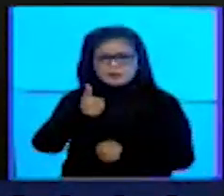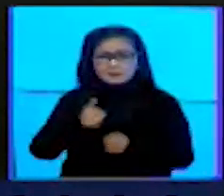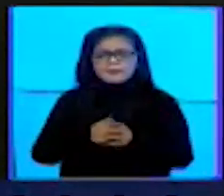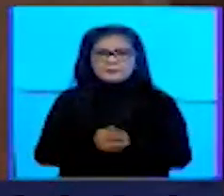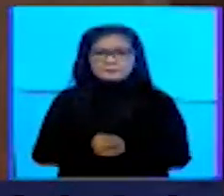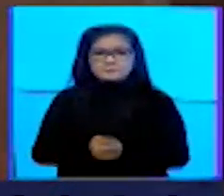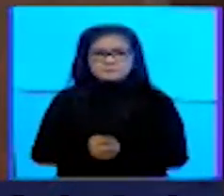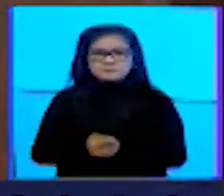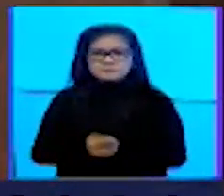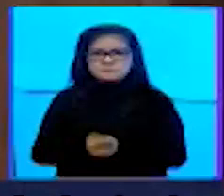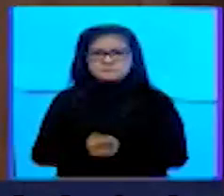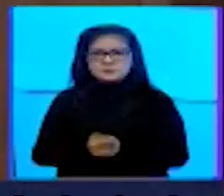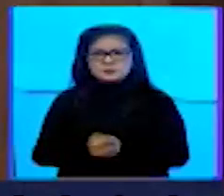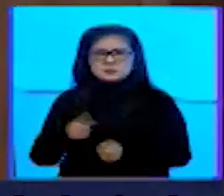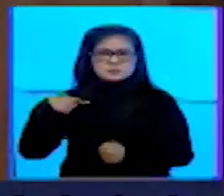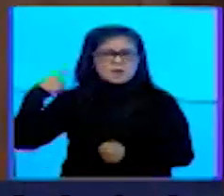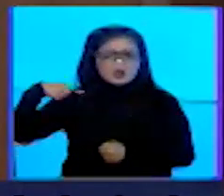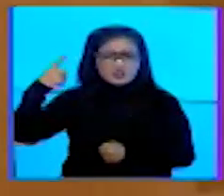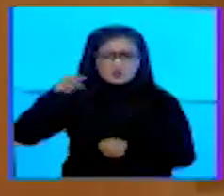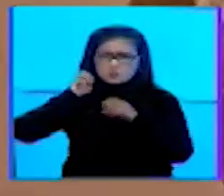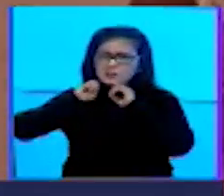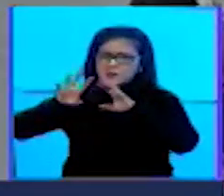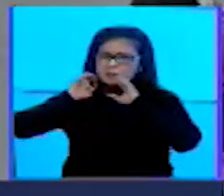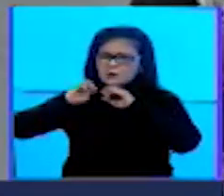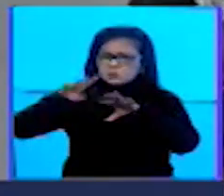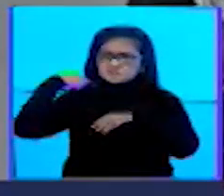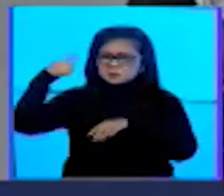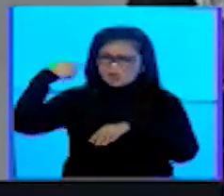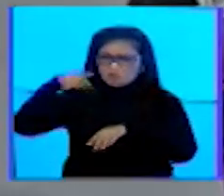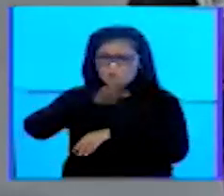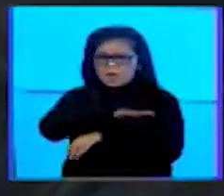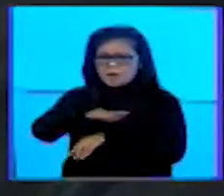Makanya saya selalu dakwah itu dengan anak-anak jalanan.